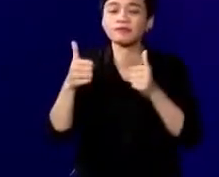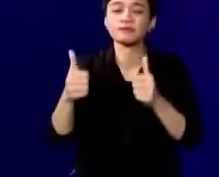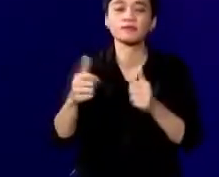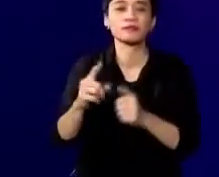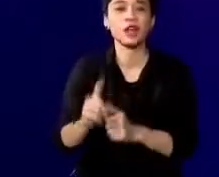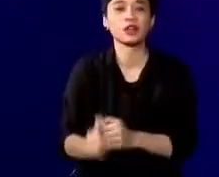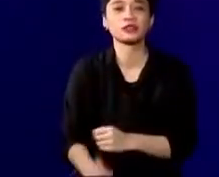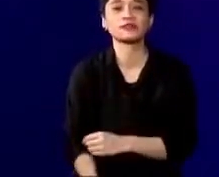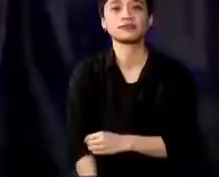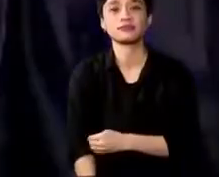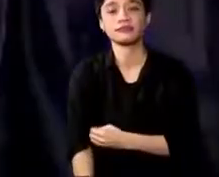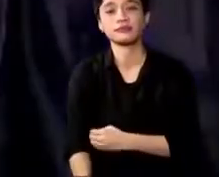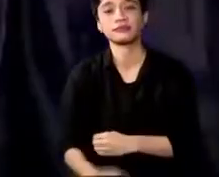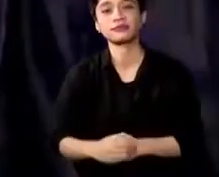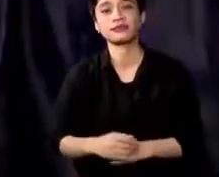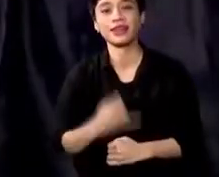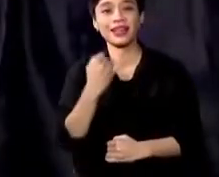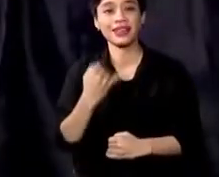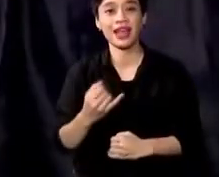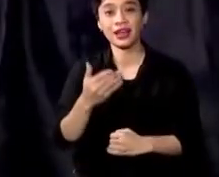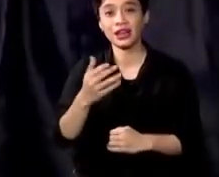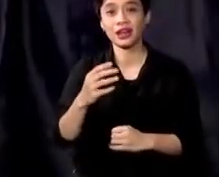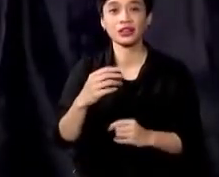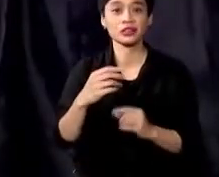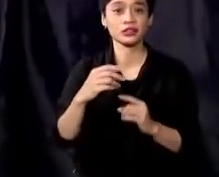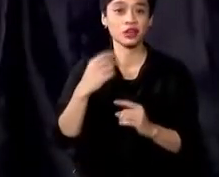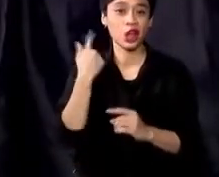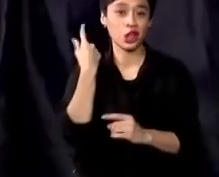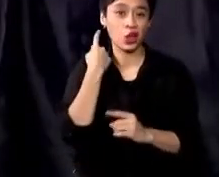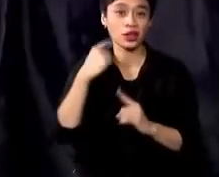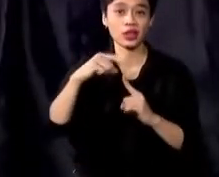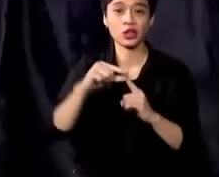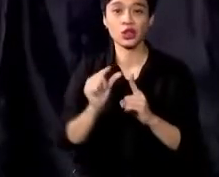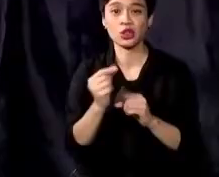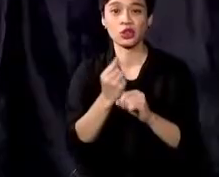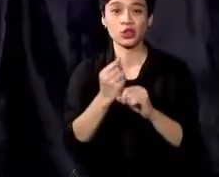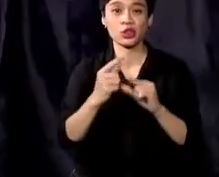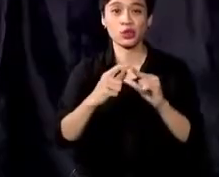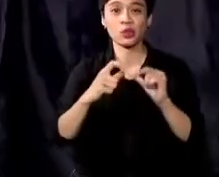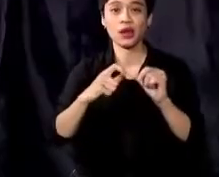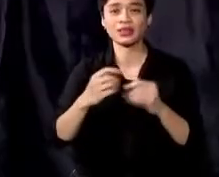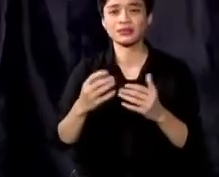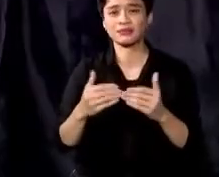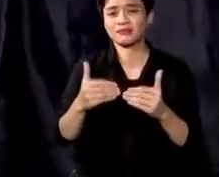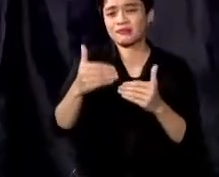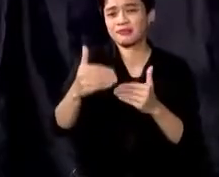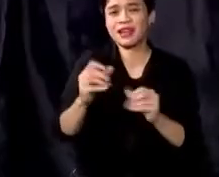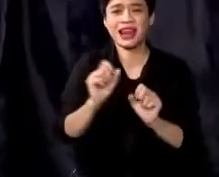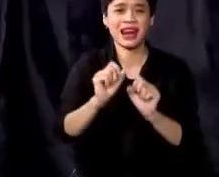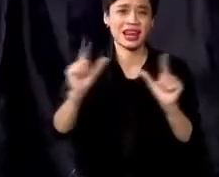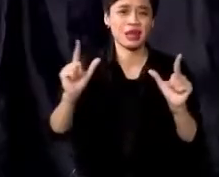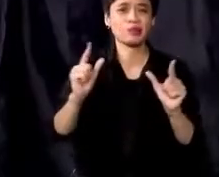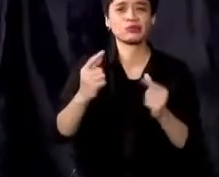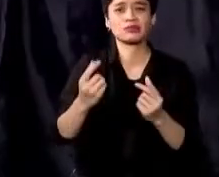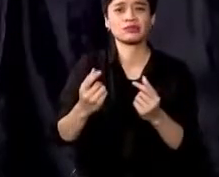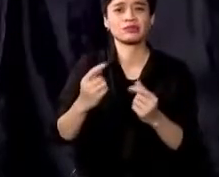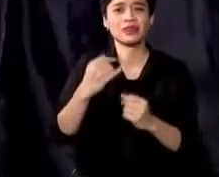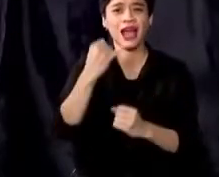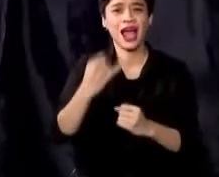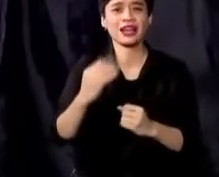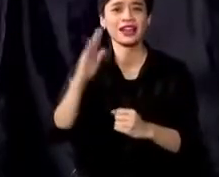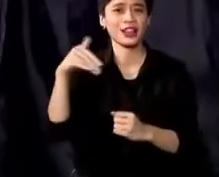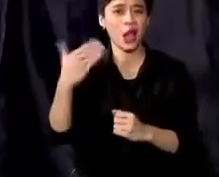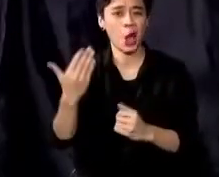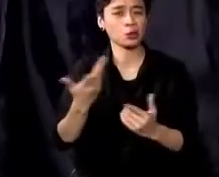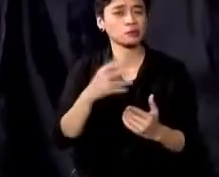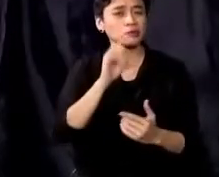Dokter Rita Dan Terakhir untuk dokter Tugas apa himbauan untuk masyarakat dalam menyikapi libur akhir tahun dan juga untuk para tenaga